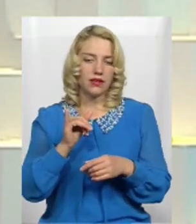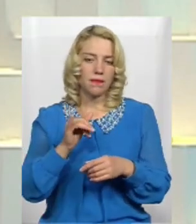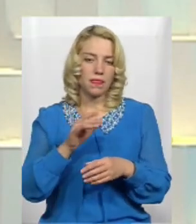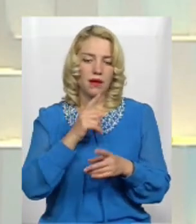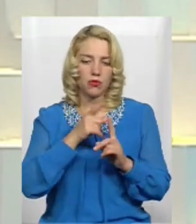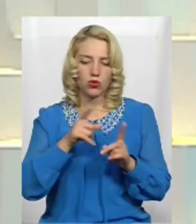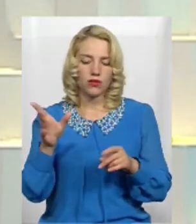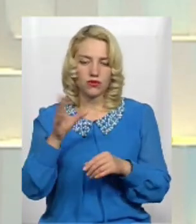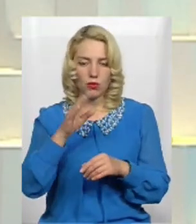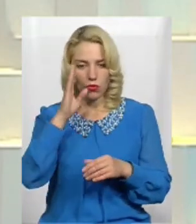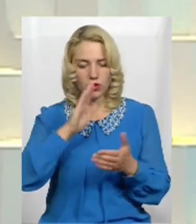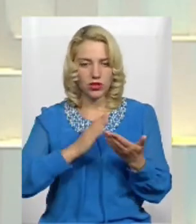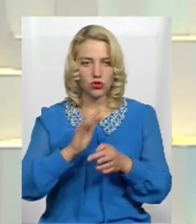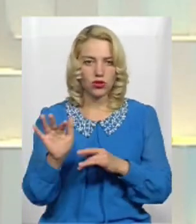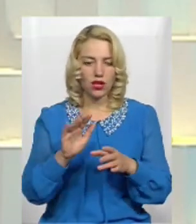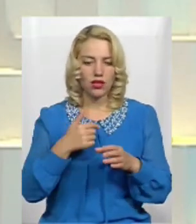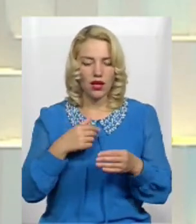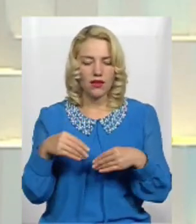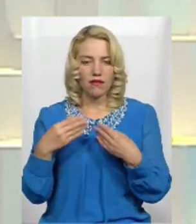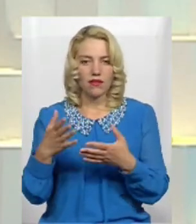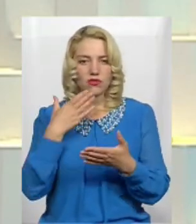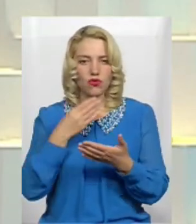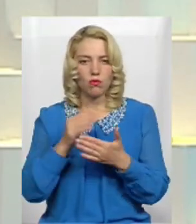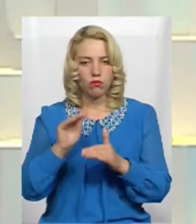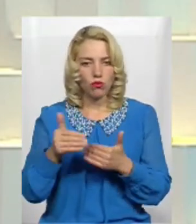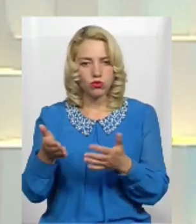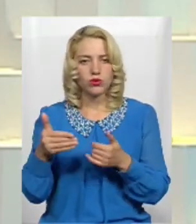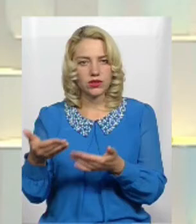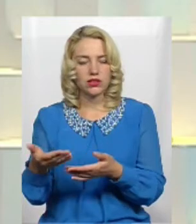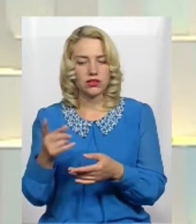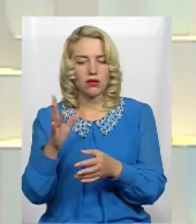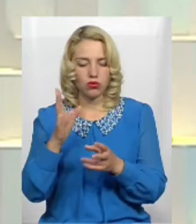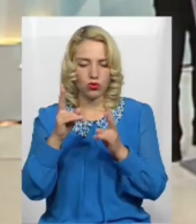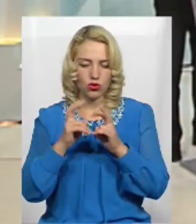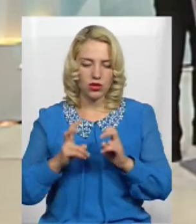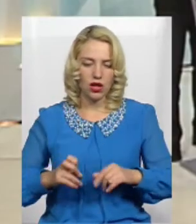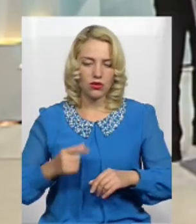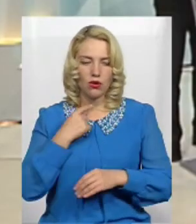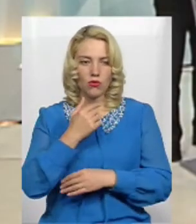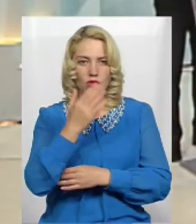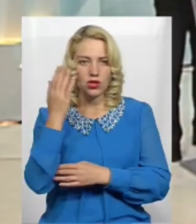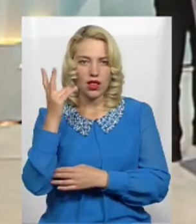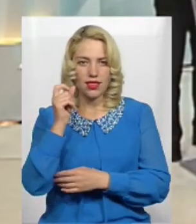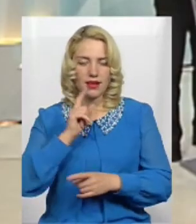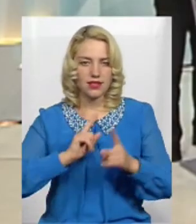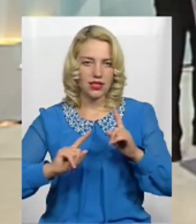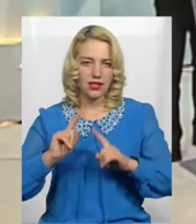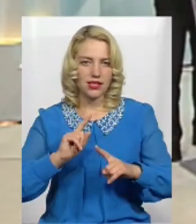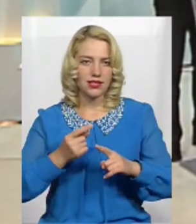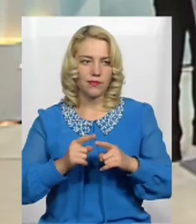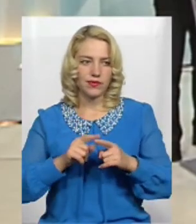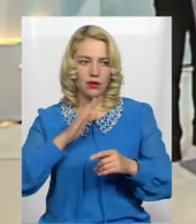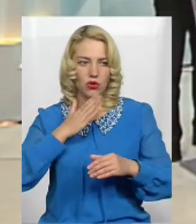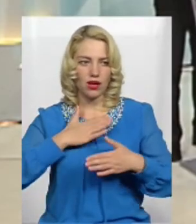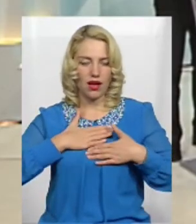діяльності я вносив пропозиції, які були розглянуті, враховані, проголосовані на з'їзді. Відповідно, це